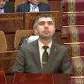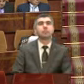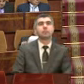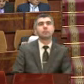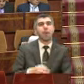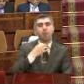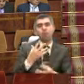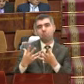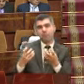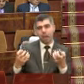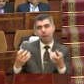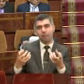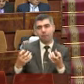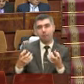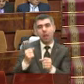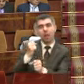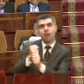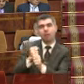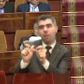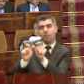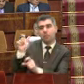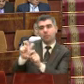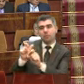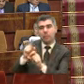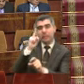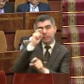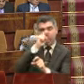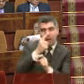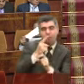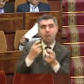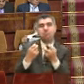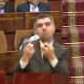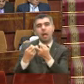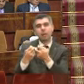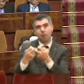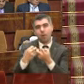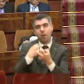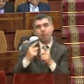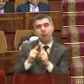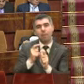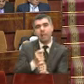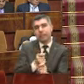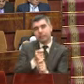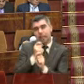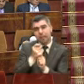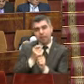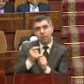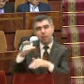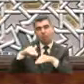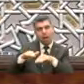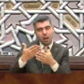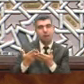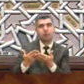ديال العمال واحد مجموعه ديال الاجراء اللي عندهم وضعيه صعبه. نعطيك مثال بحال الناس ديال الصيد في البحار. شكرا سيد